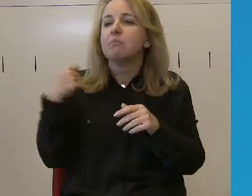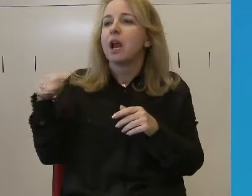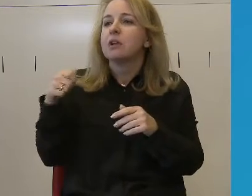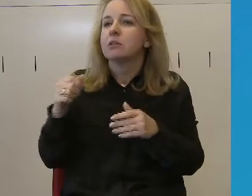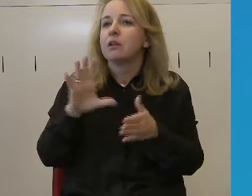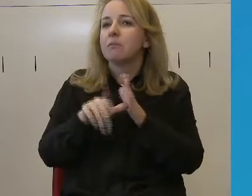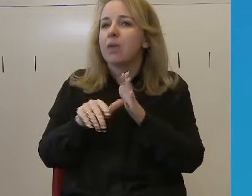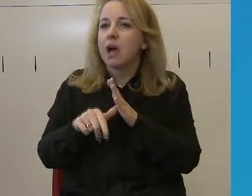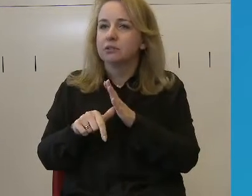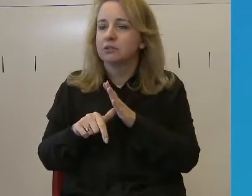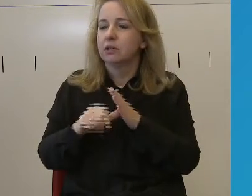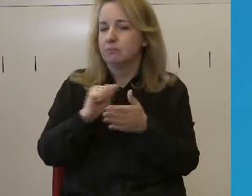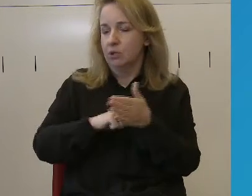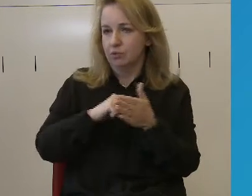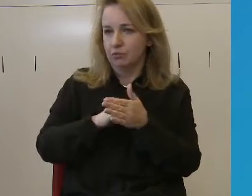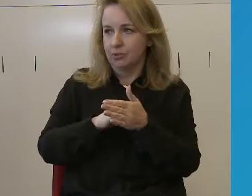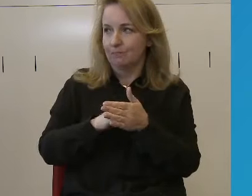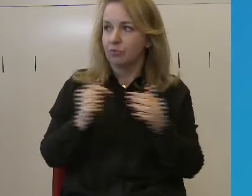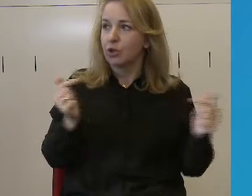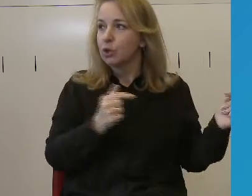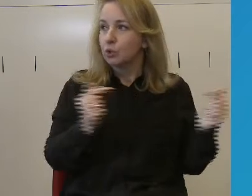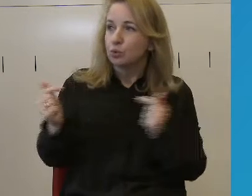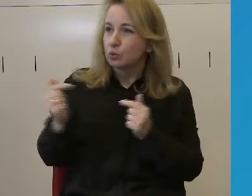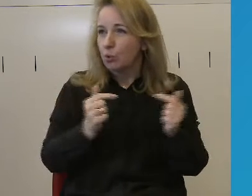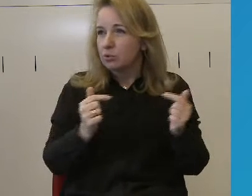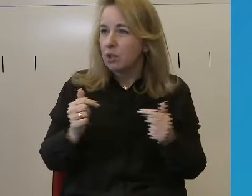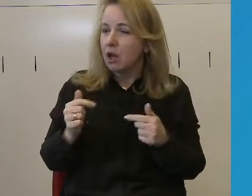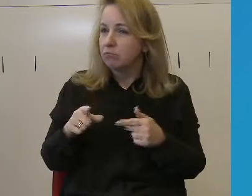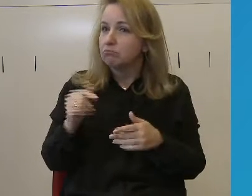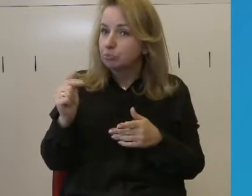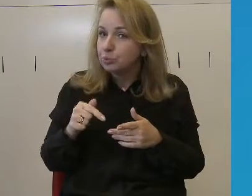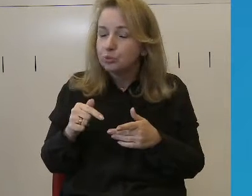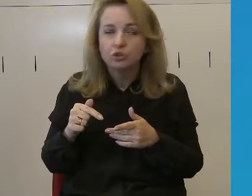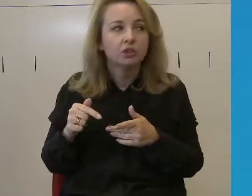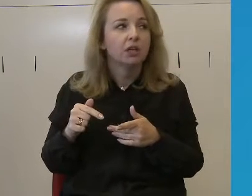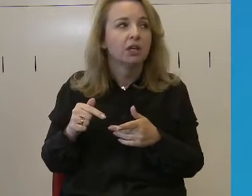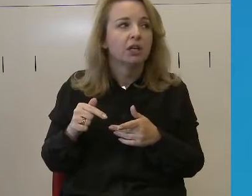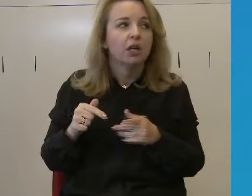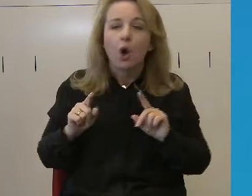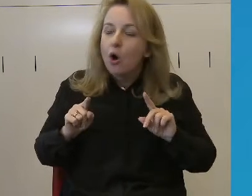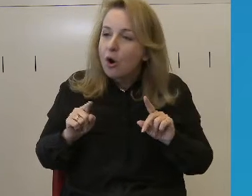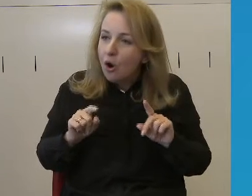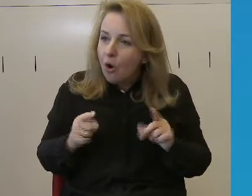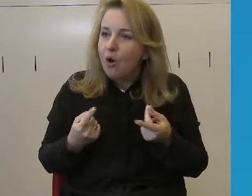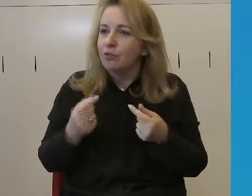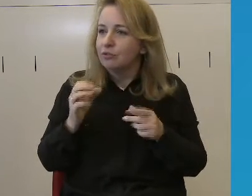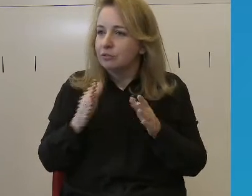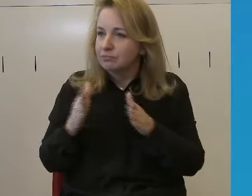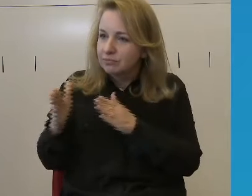żeby jednak nasza dyskusja miała nieco zorganizowany charakter,